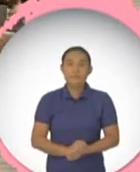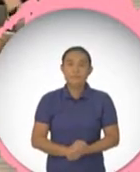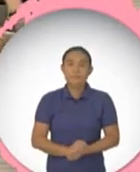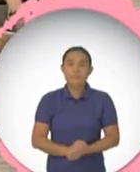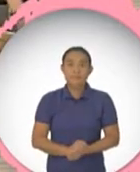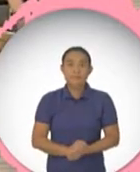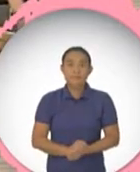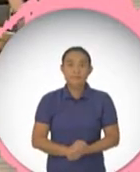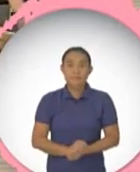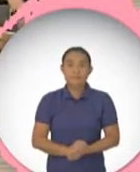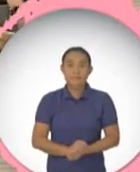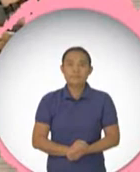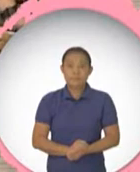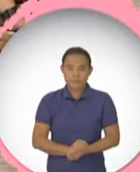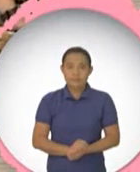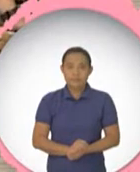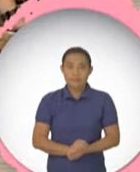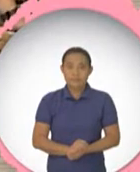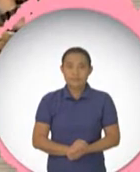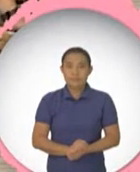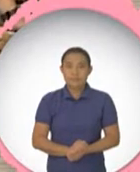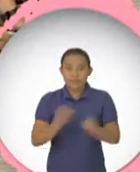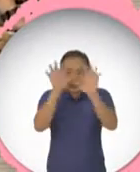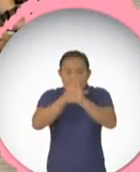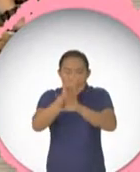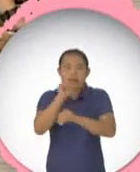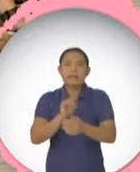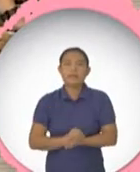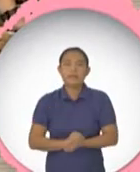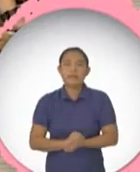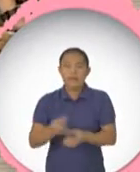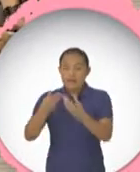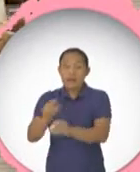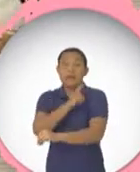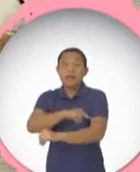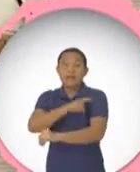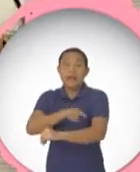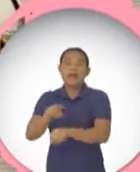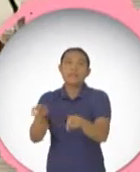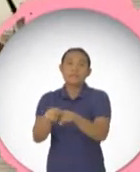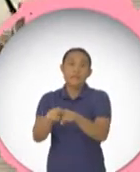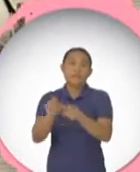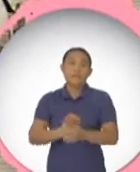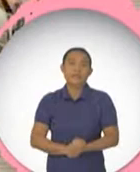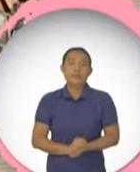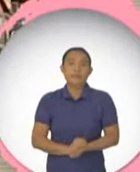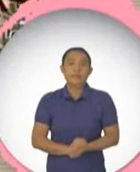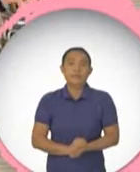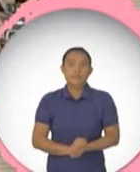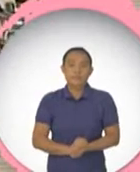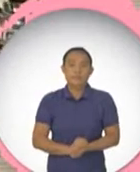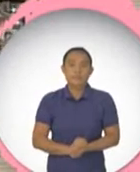ายๆกับพายผีเสื้อก็คือมีการทาไข่ขาวแล้วก็โรยน้ำตาลเหมือนกันแต่ว่าตัวนี้เราจะตัดเป็นเส้นนะคะความยา